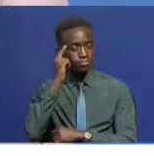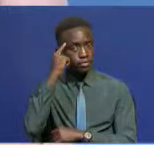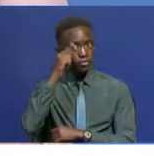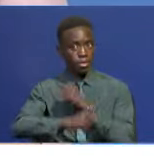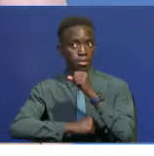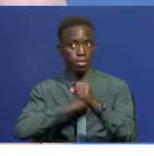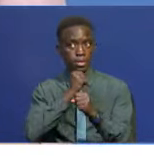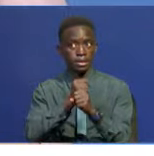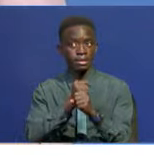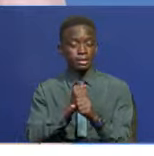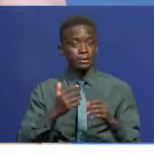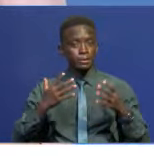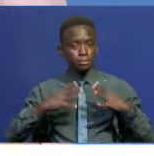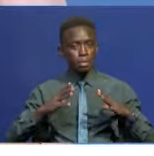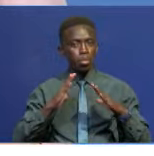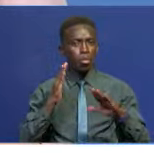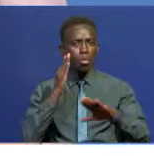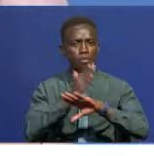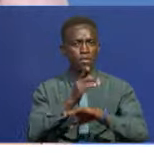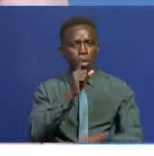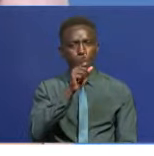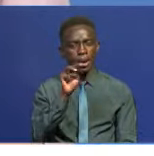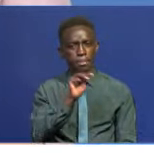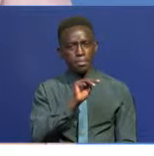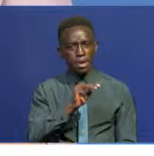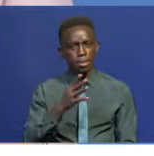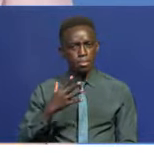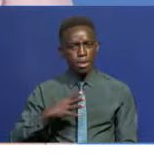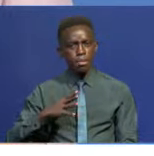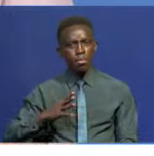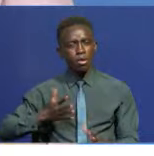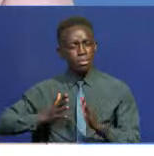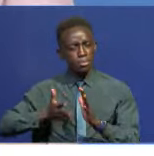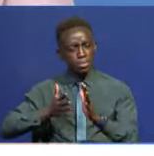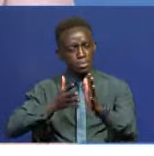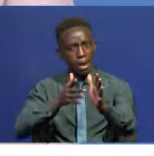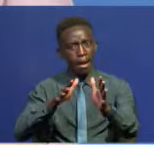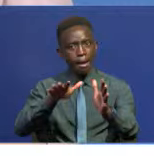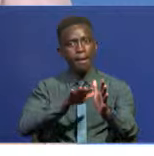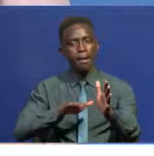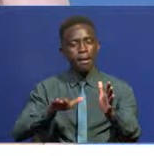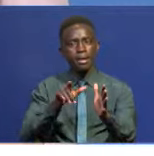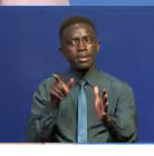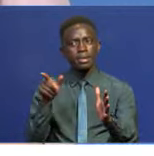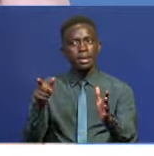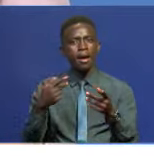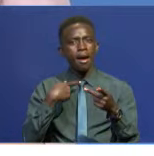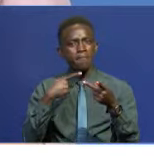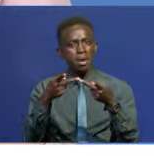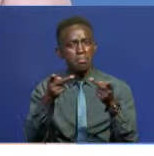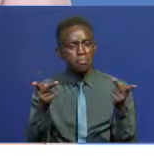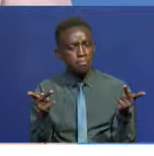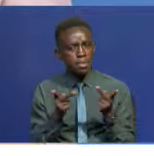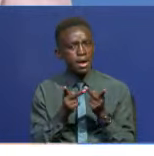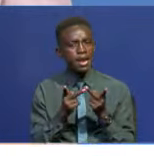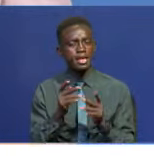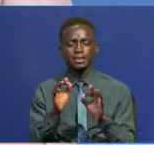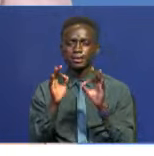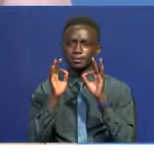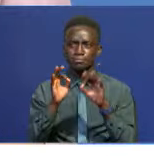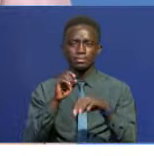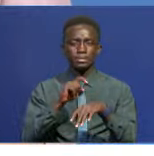watalii milioni moja humiminika katika eneo hilo lenye mandhari nzuri kila majira ya